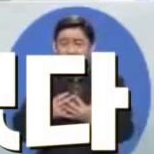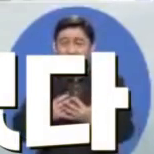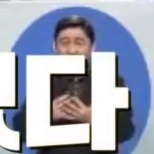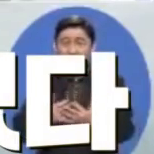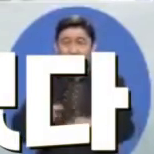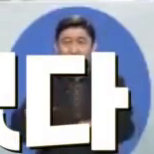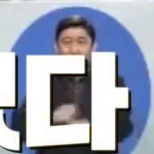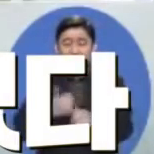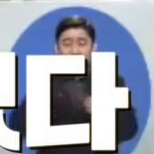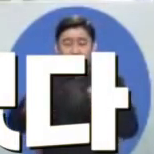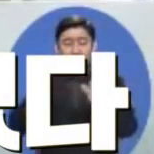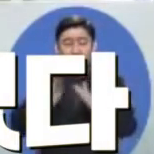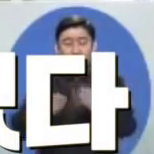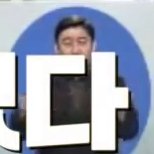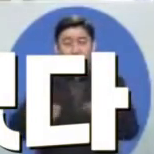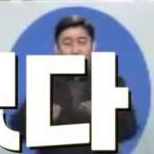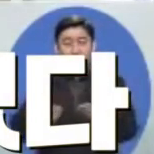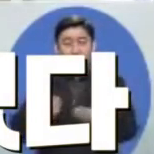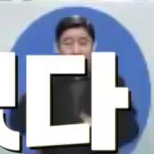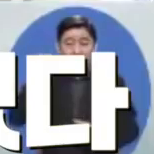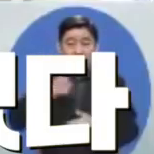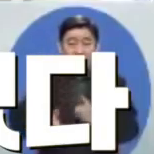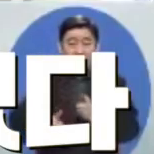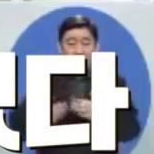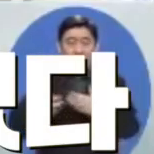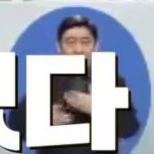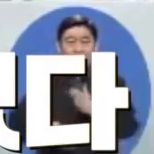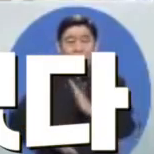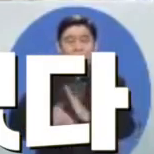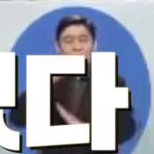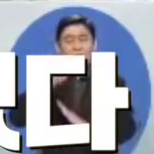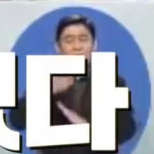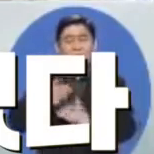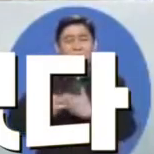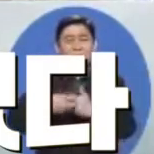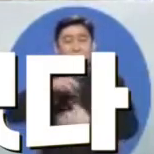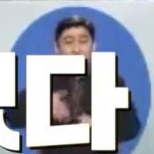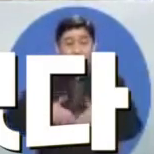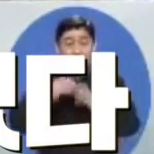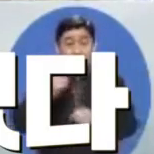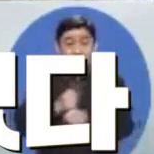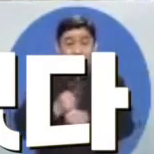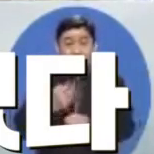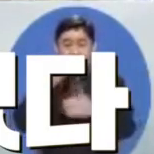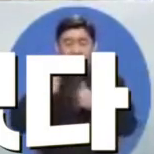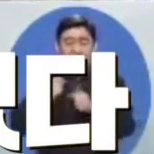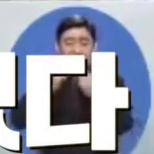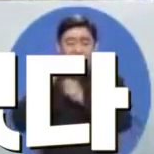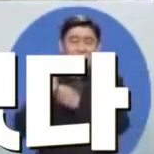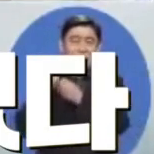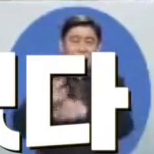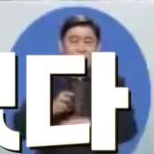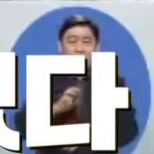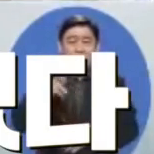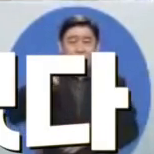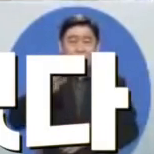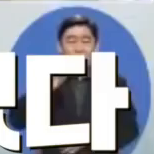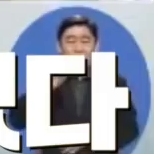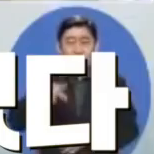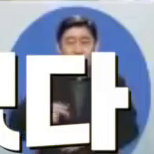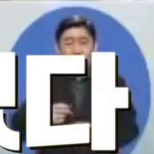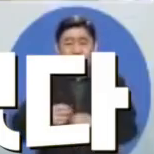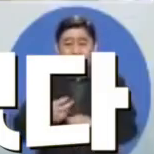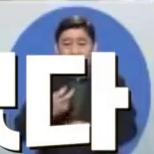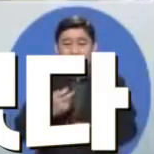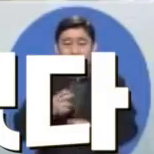이거는? 특수공무집행방해 시립의료원 만들다가 생긴 거고요. 검사 사칭 방조, 이거는 파크부 특혜 분양 사건